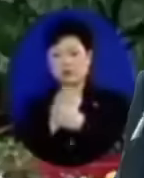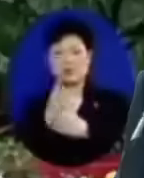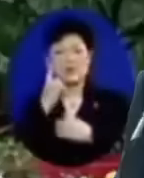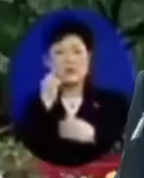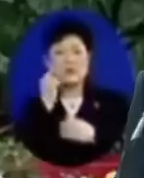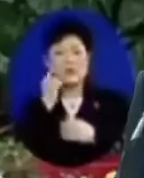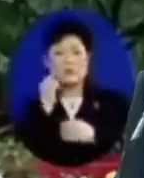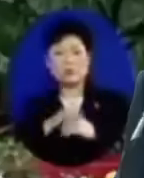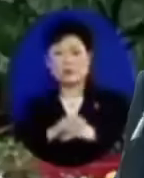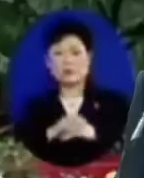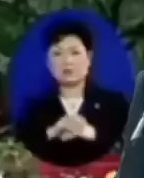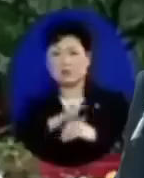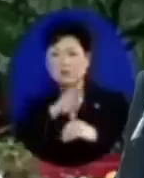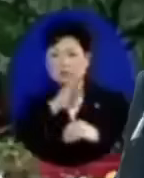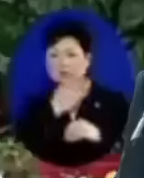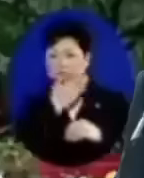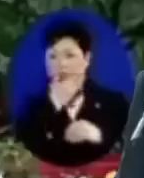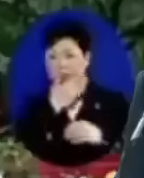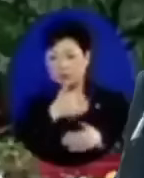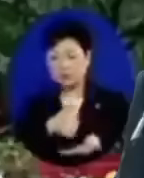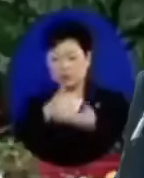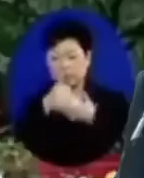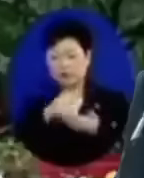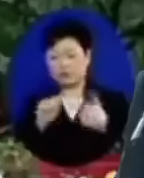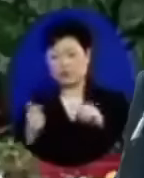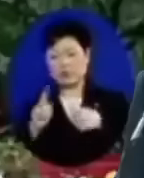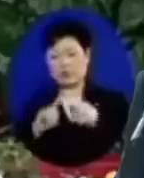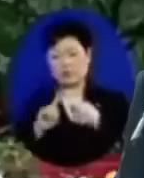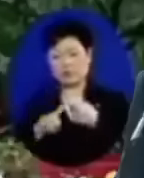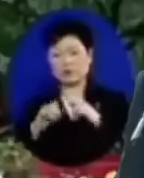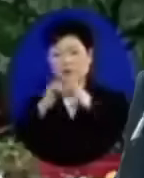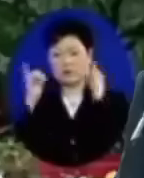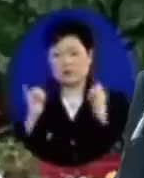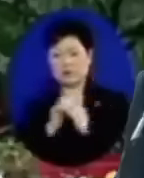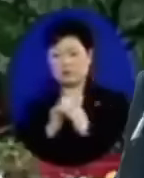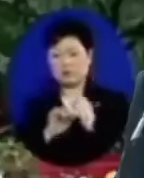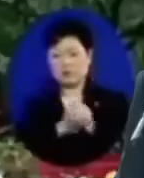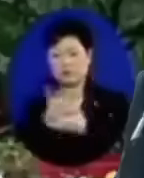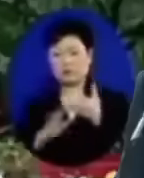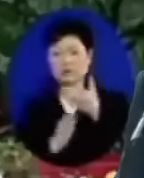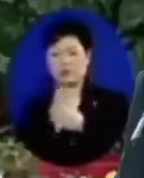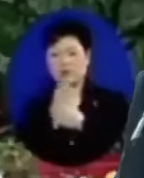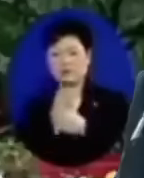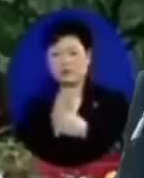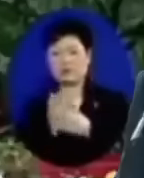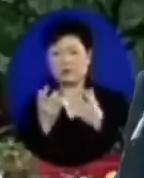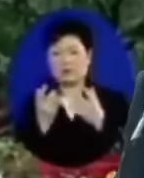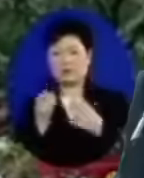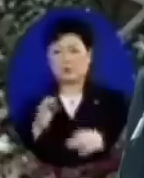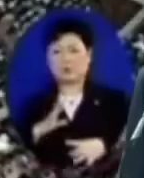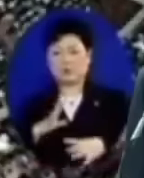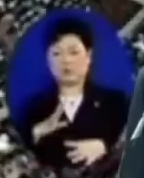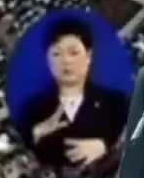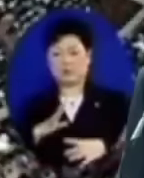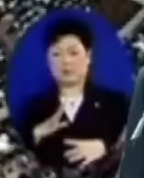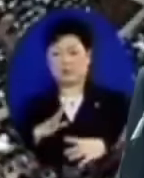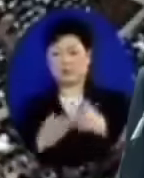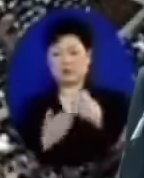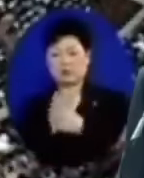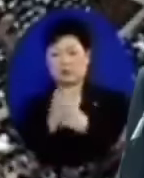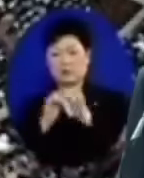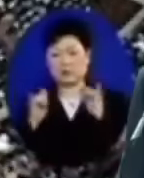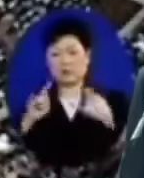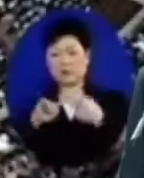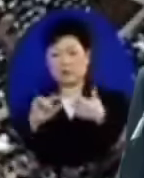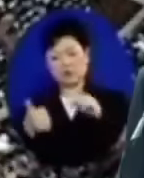일본에서도 존엄한 죽음을 위한 처방 등이 나와서 사회적 논란을 일으키고 있습니다. 그런데 사람들은